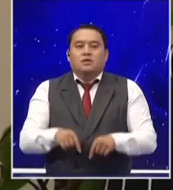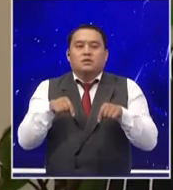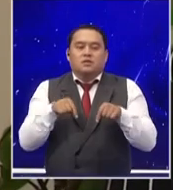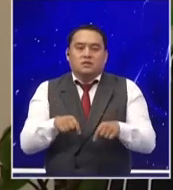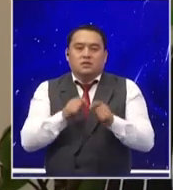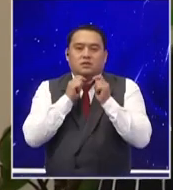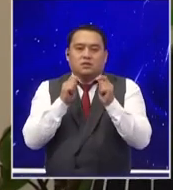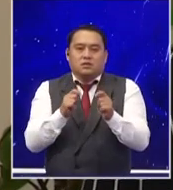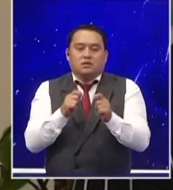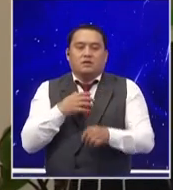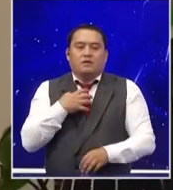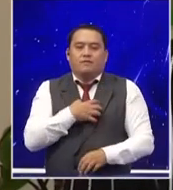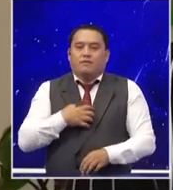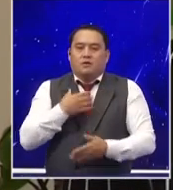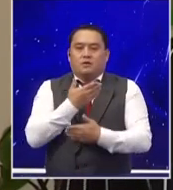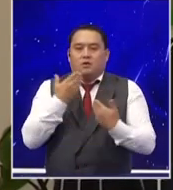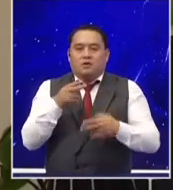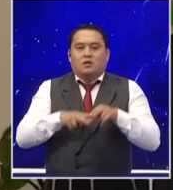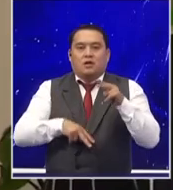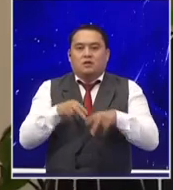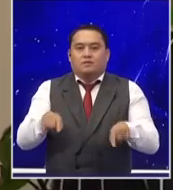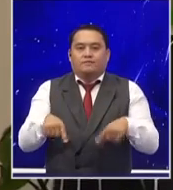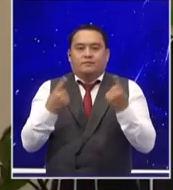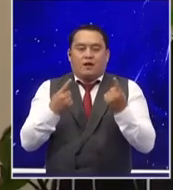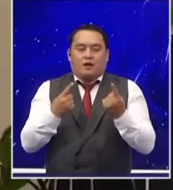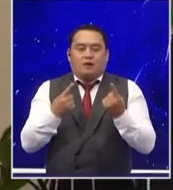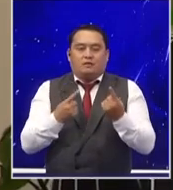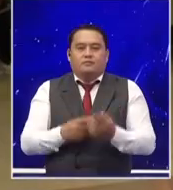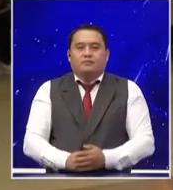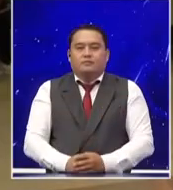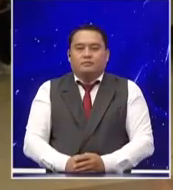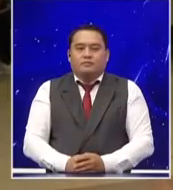имеет значения главное поднять настроение ссудополучателя